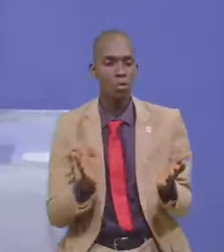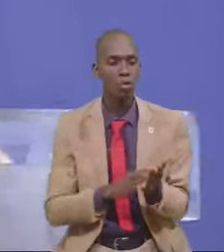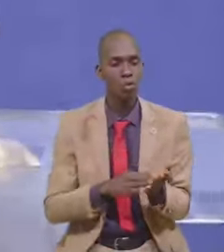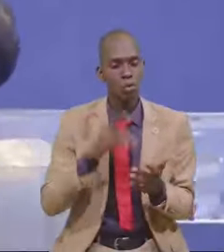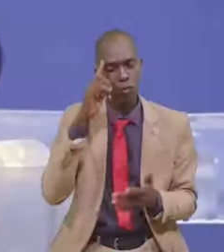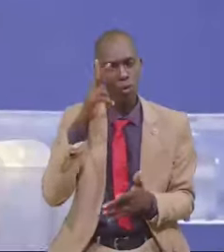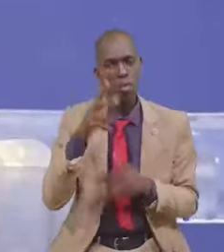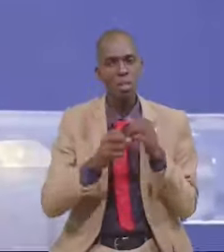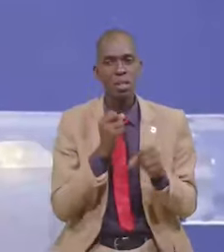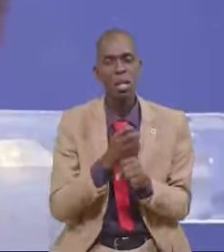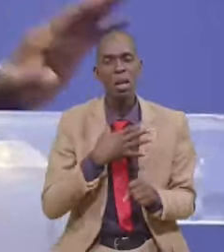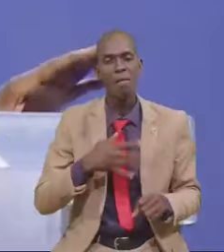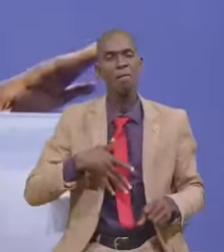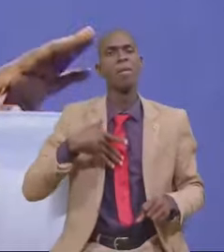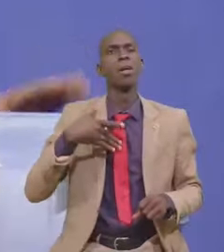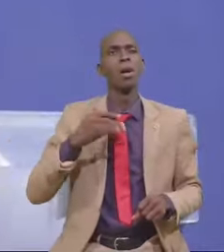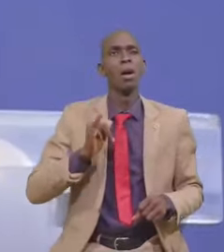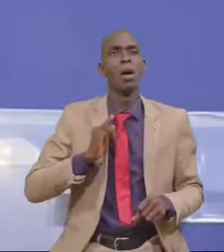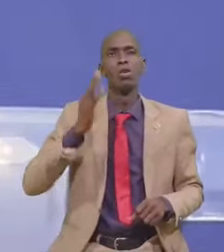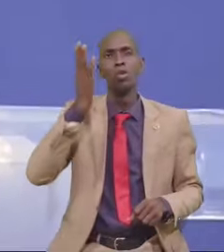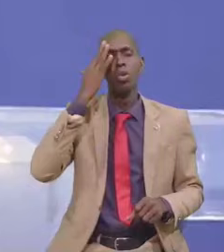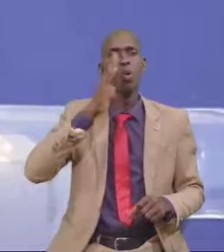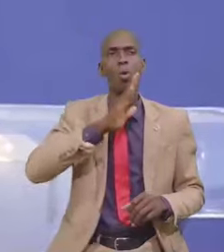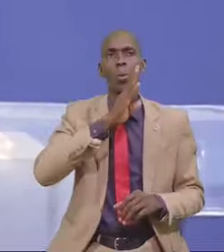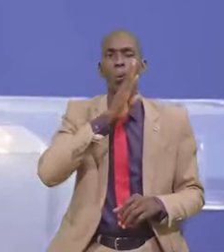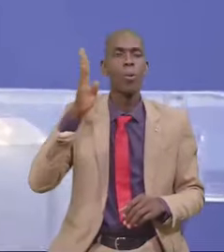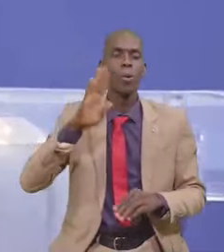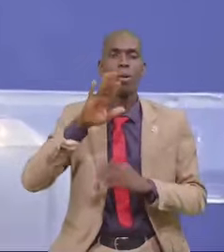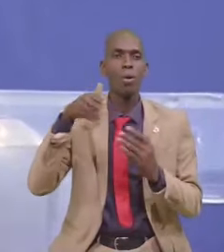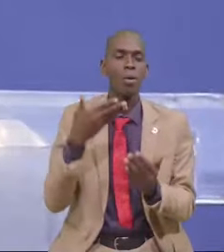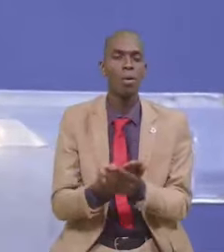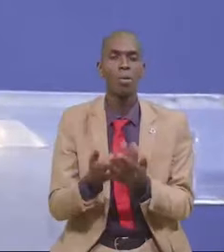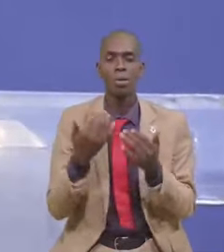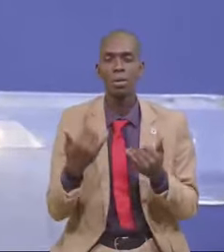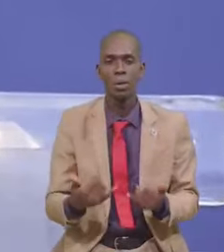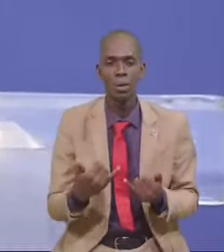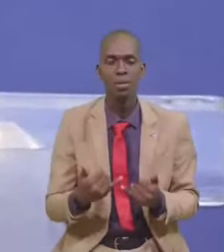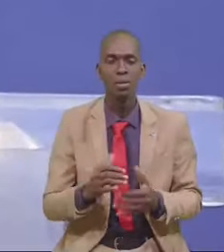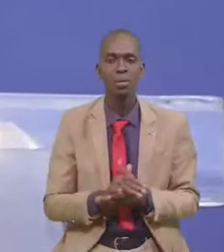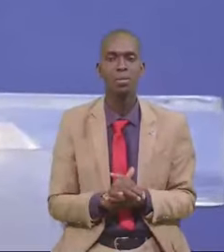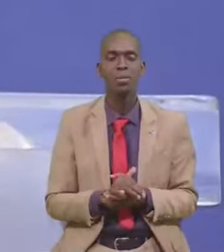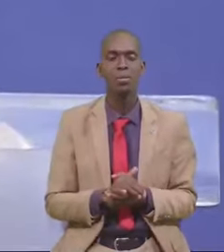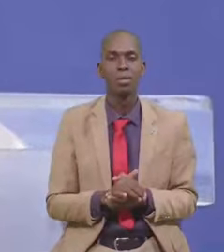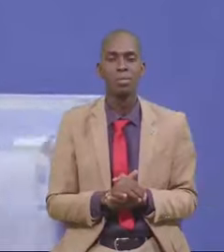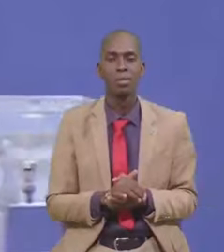Et beaucoup vont dans les écoles théologiques et en 3 ans, ils pensent qu'ils ont tout eu.